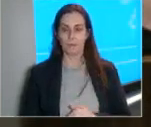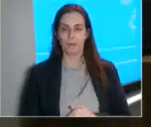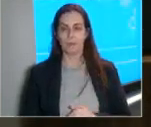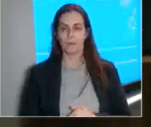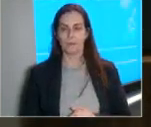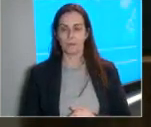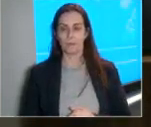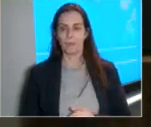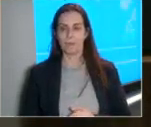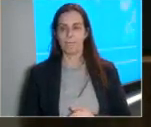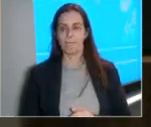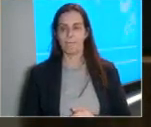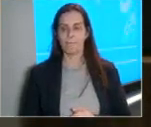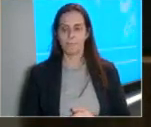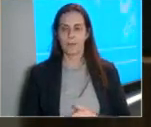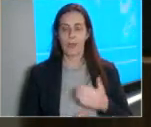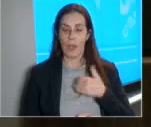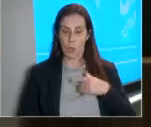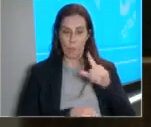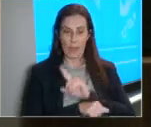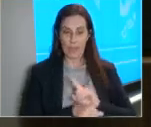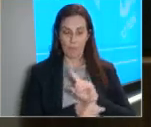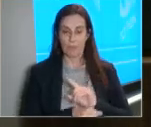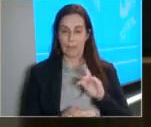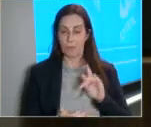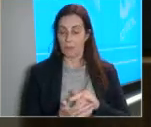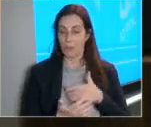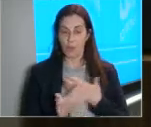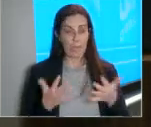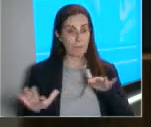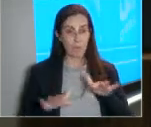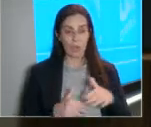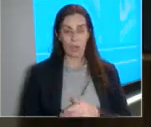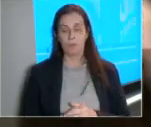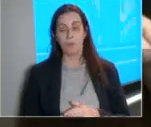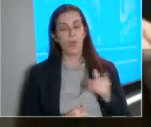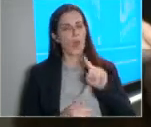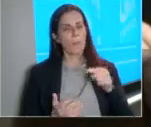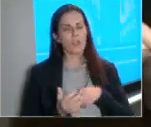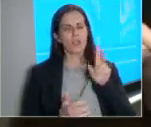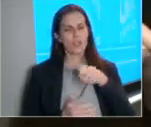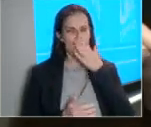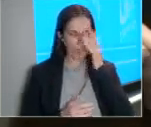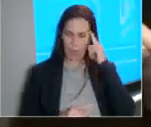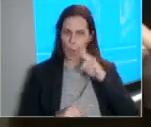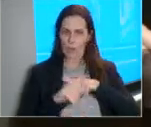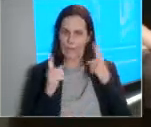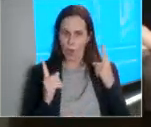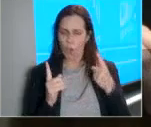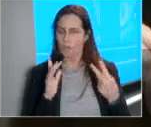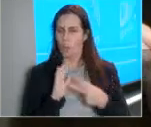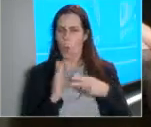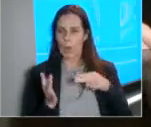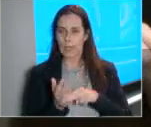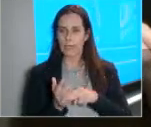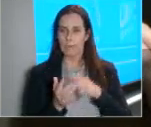לשאול אותך. שנייה. אנחנו בינתיים נמצאים במקום שאין בו ממשלה, לא בגלל שיש איזשהם חילוקי דעות,